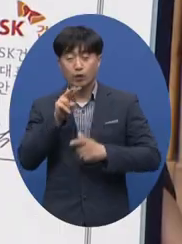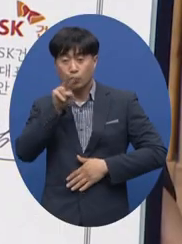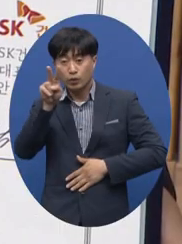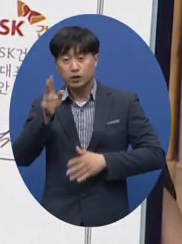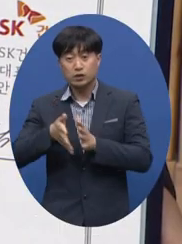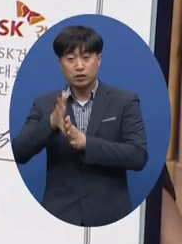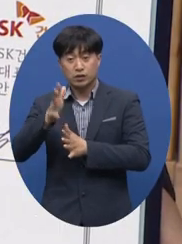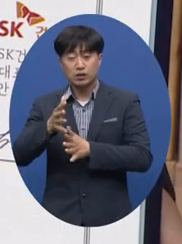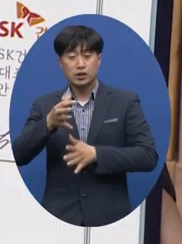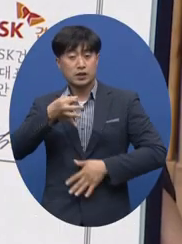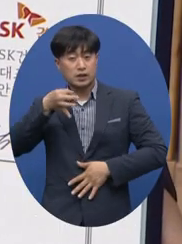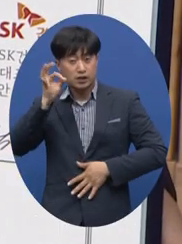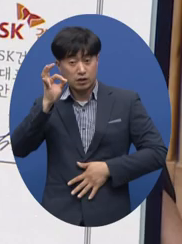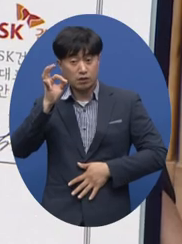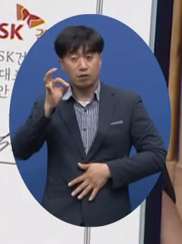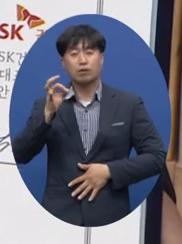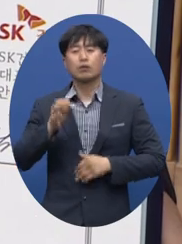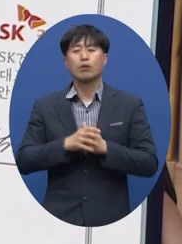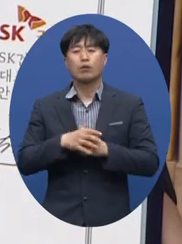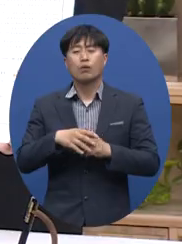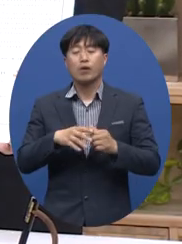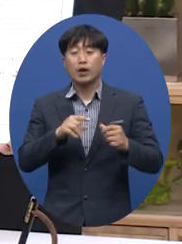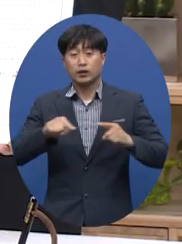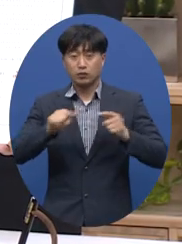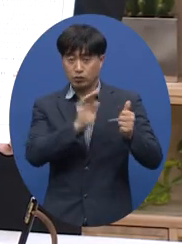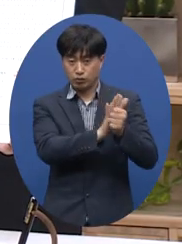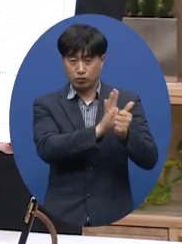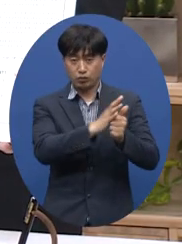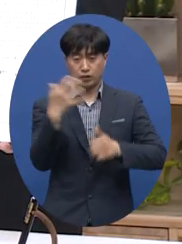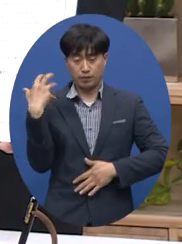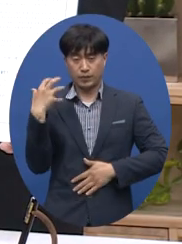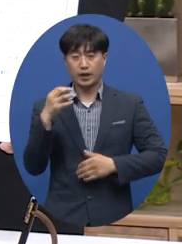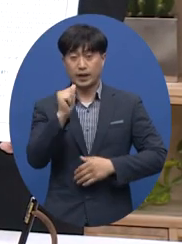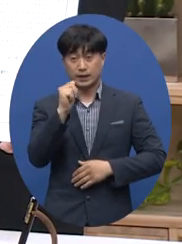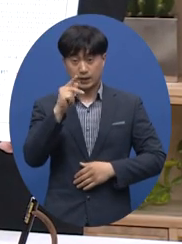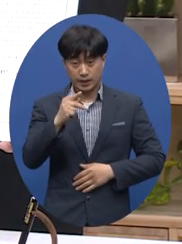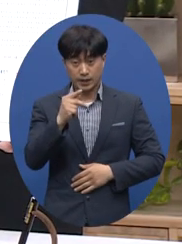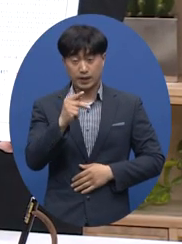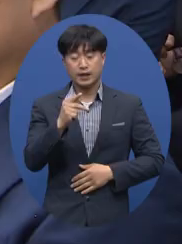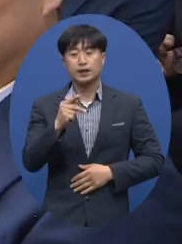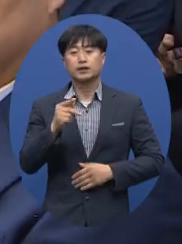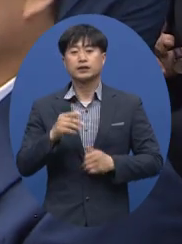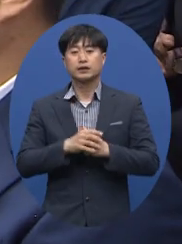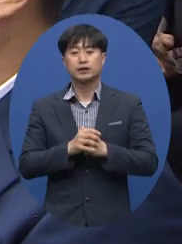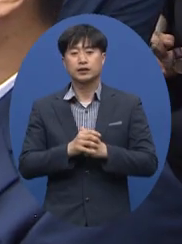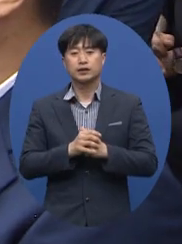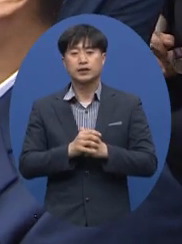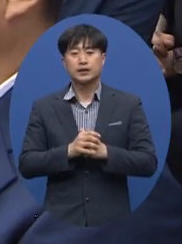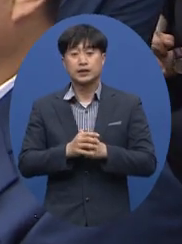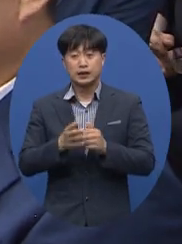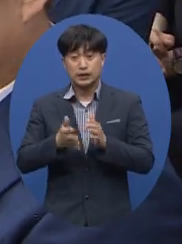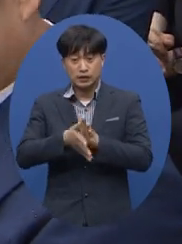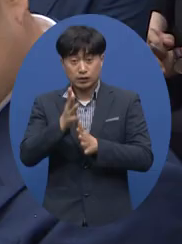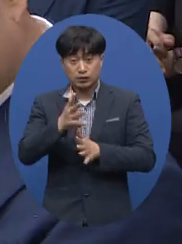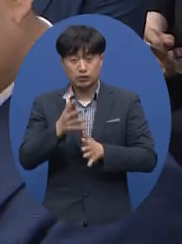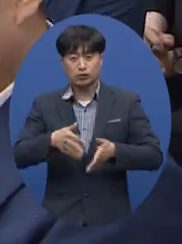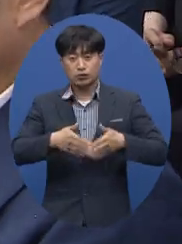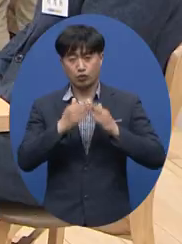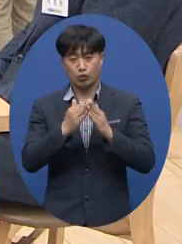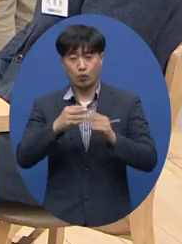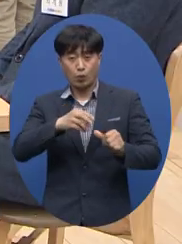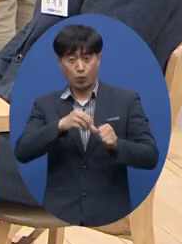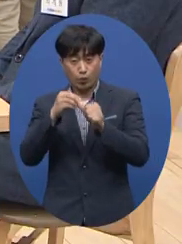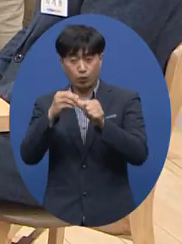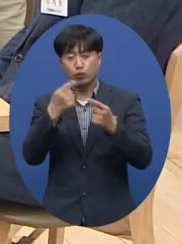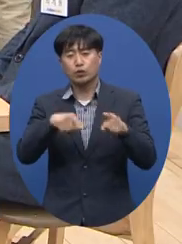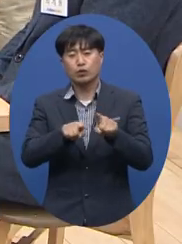용인시는 개발사업 인허가와 인프라 확충을 위한 행정 지원을 맡습니다. SK하이닉스와 SK건설은 시설 조성과 지역 고용